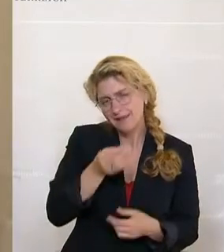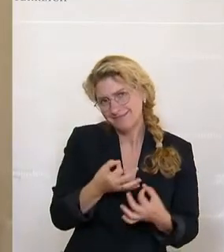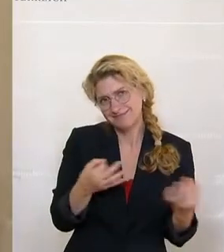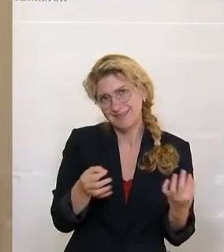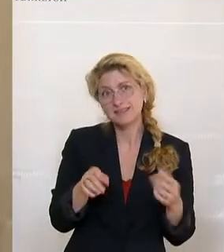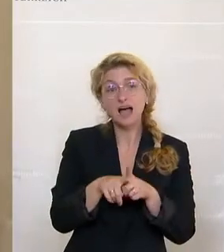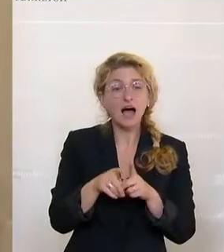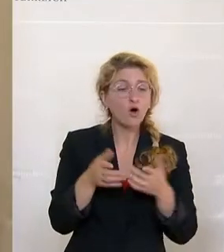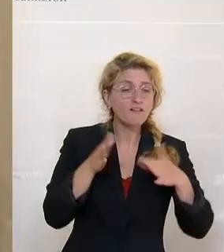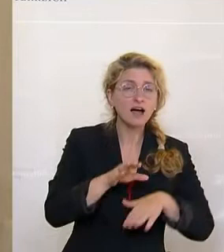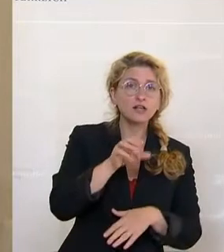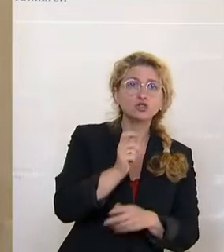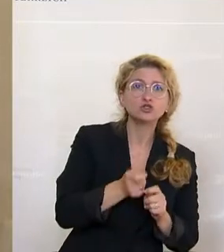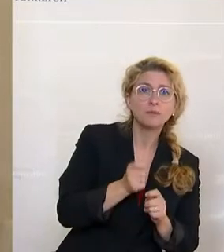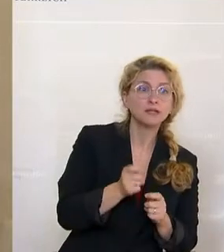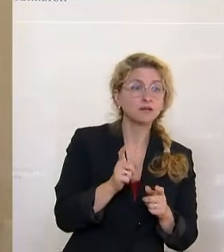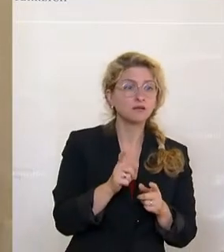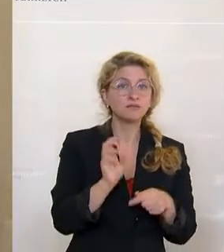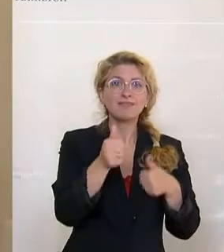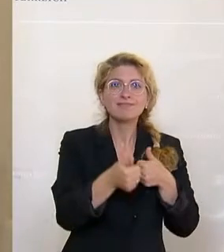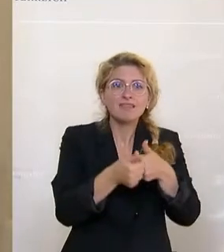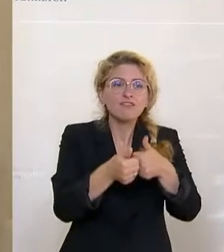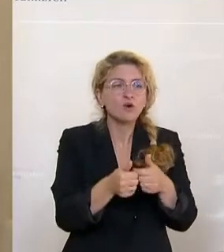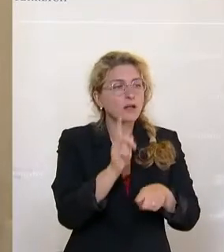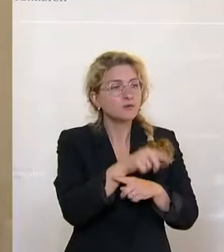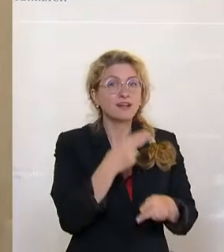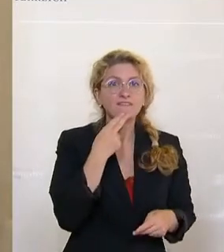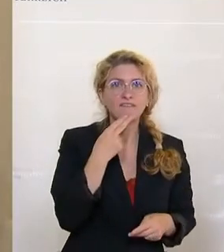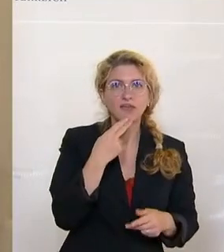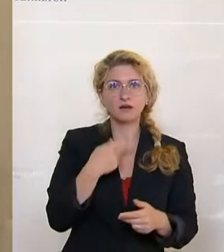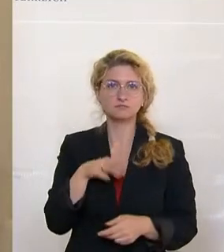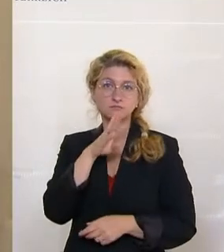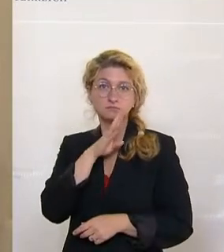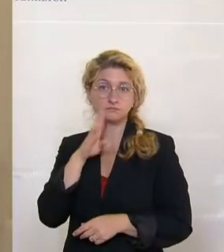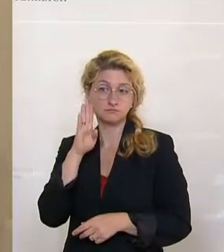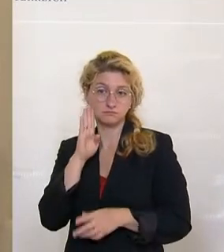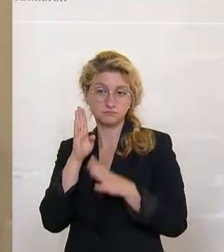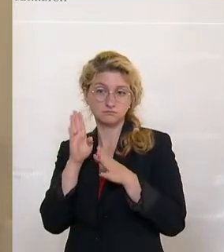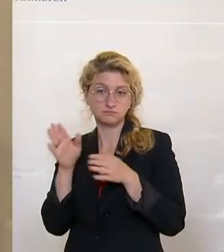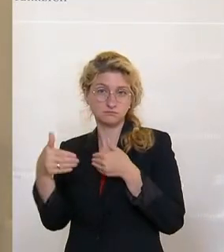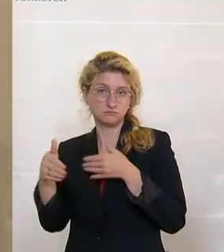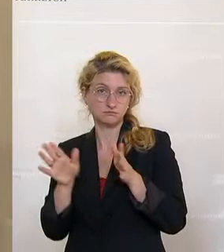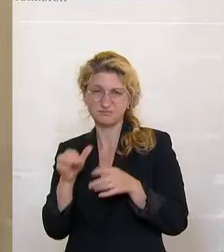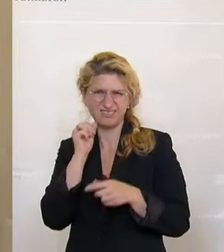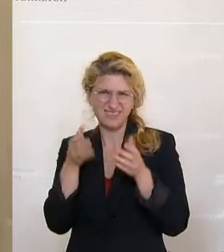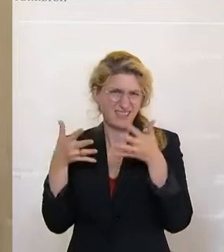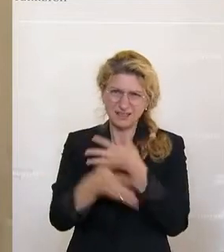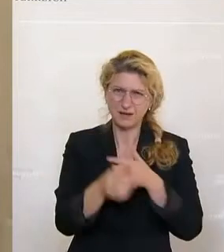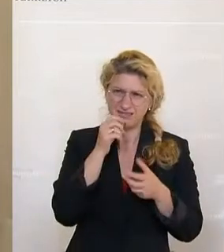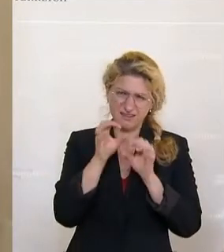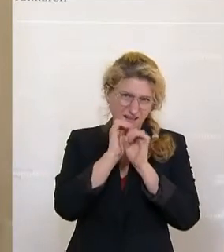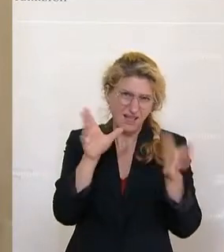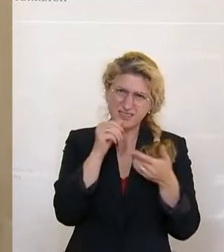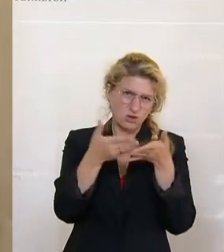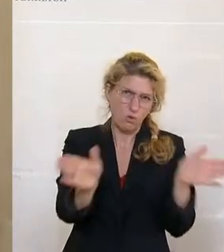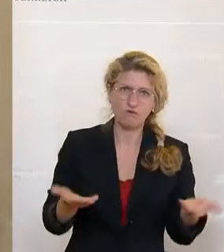Schmidt. Wie hat die Nachfolgerbestellung stattgefunden? Hinter den geschlossenen Türen im geheimen Kämmerlein, völlig intransparent und nicht